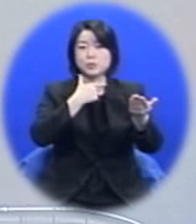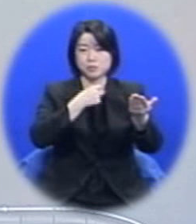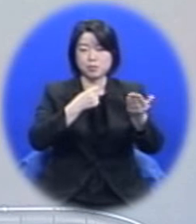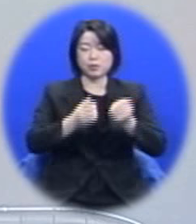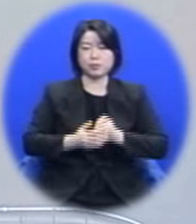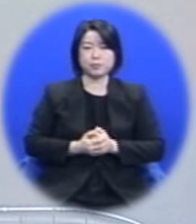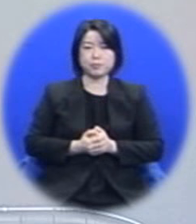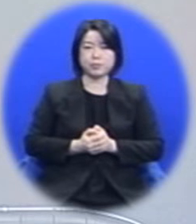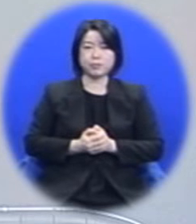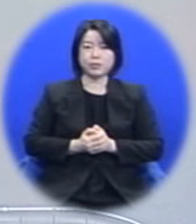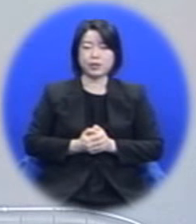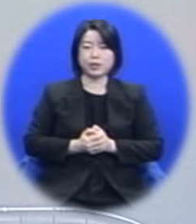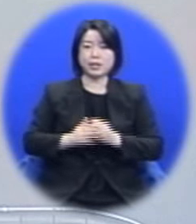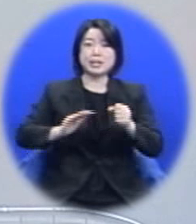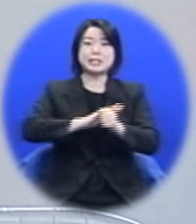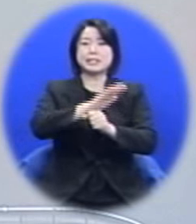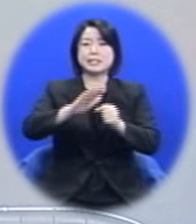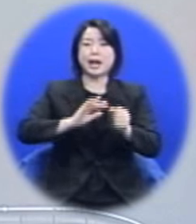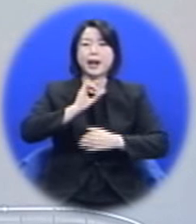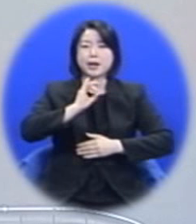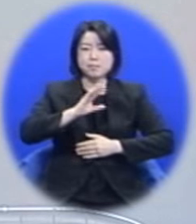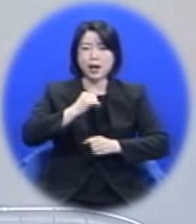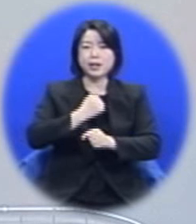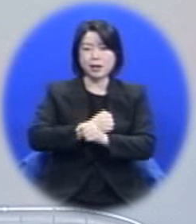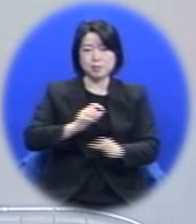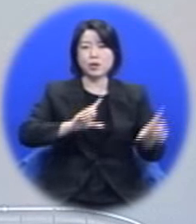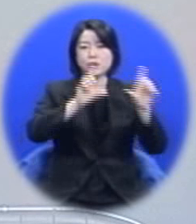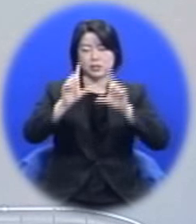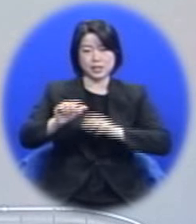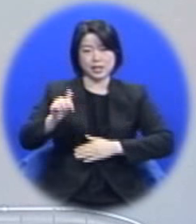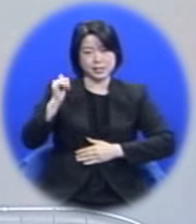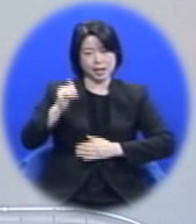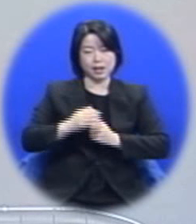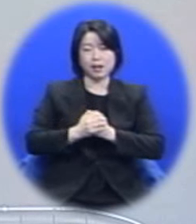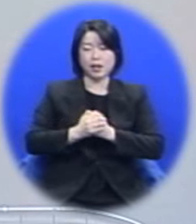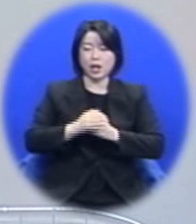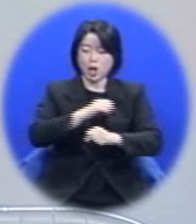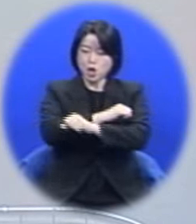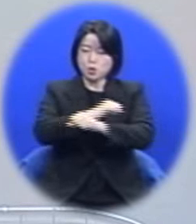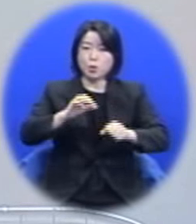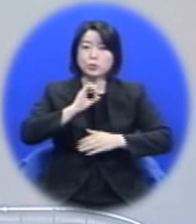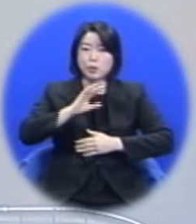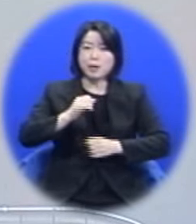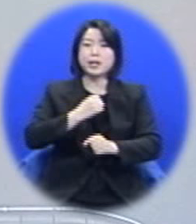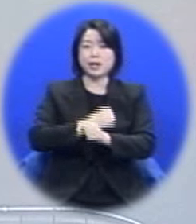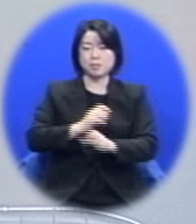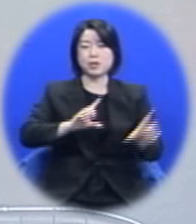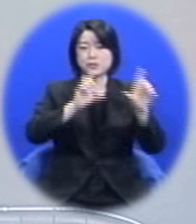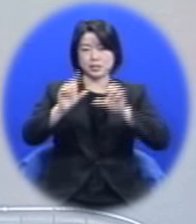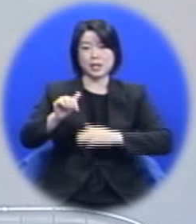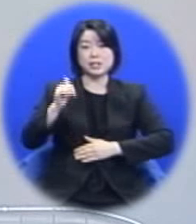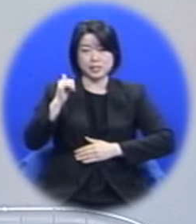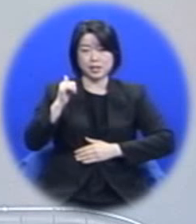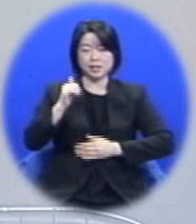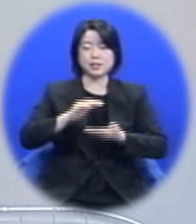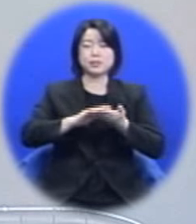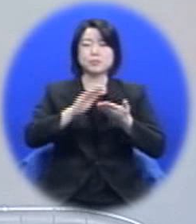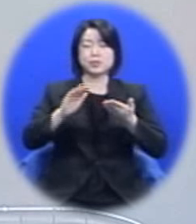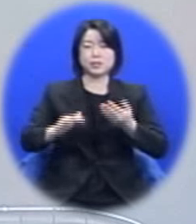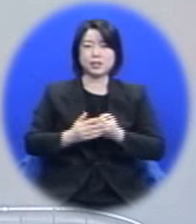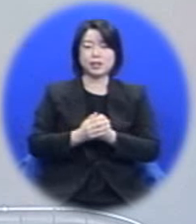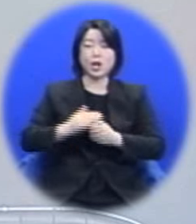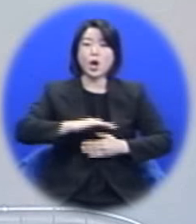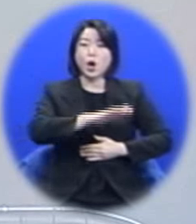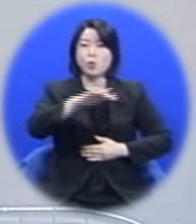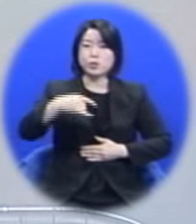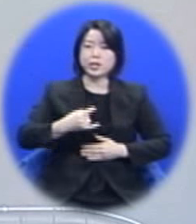그건 사랑만 하며 살자, 용서만 하며 살자 하는 것입니다. 우리에게